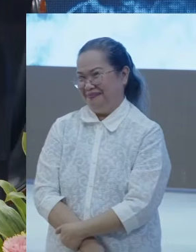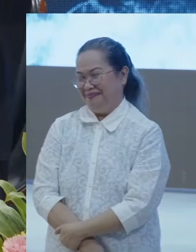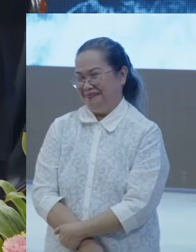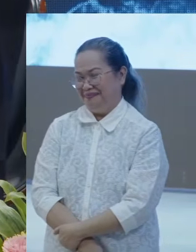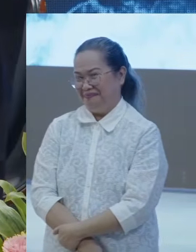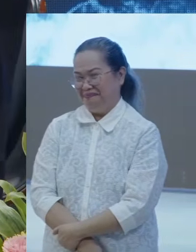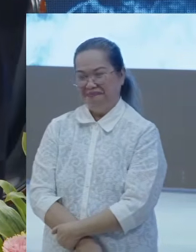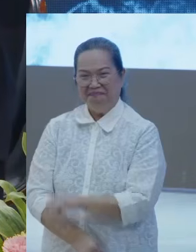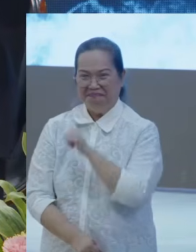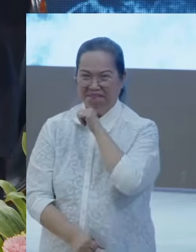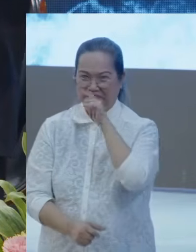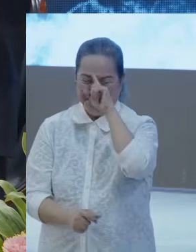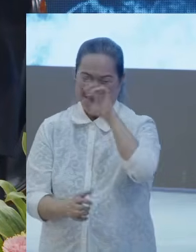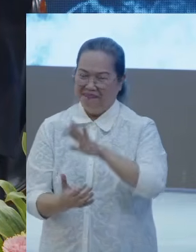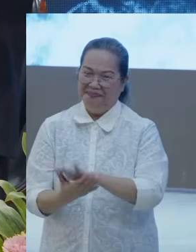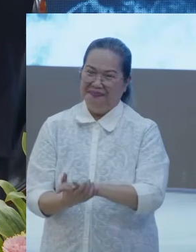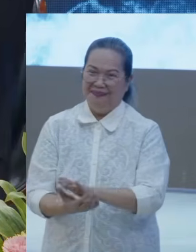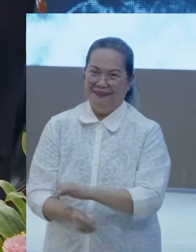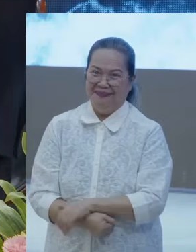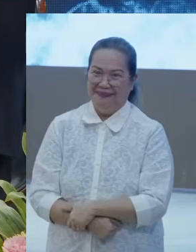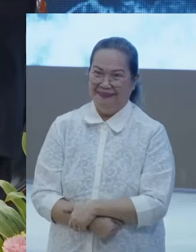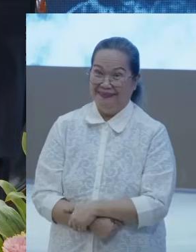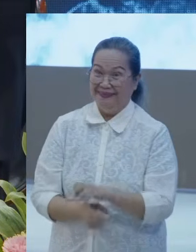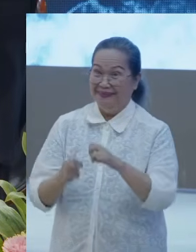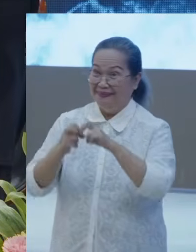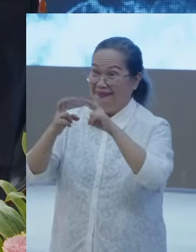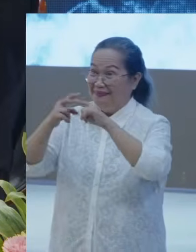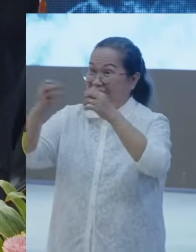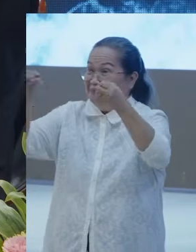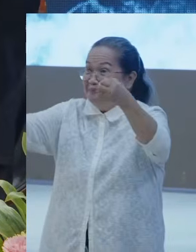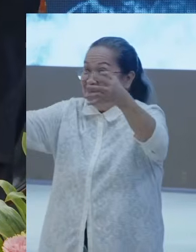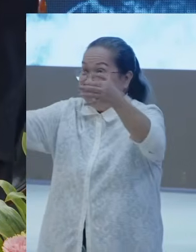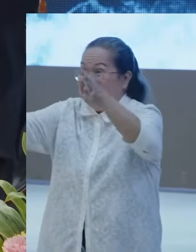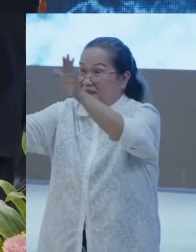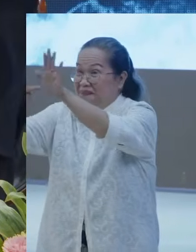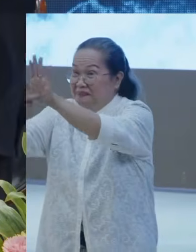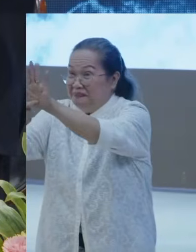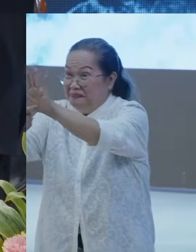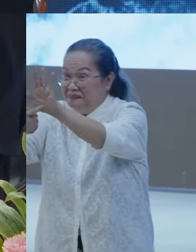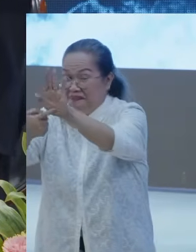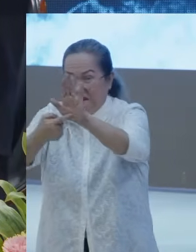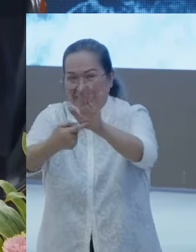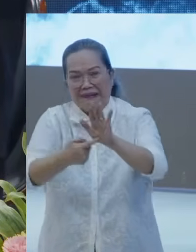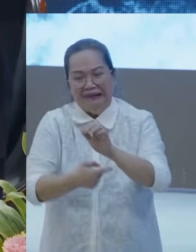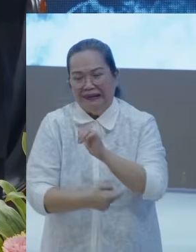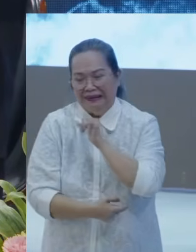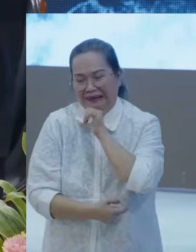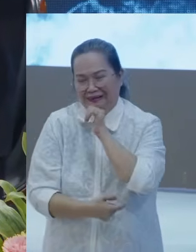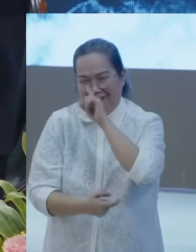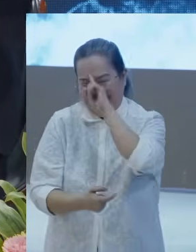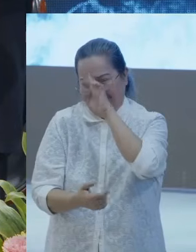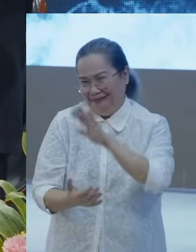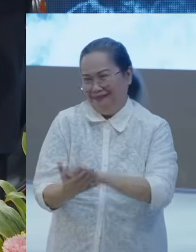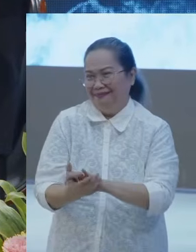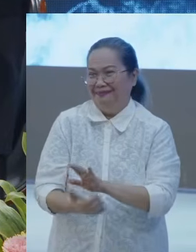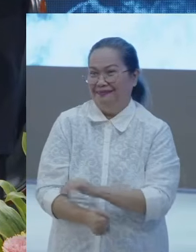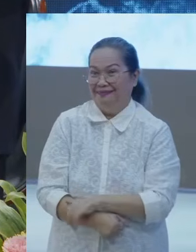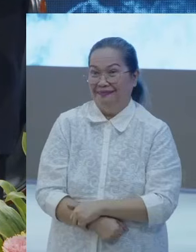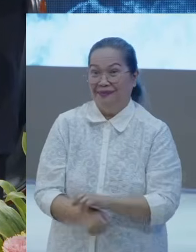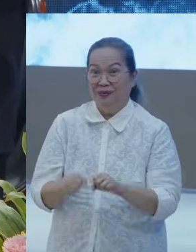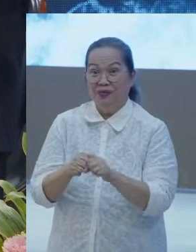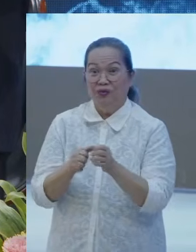Ayaw maniwala. Kahit marami ng ebidensya, maraming ayaw maniwala. So